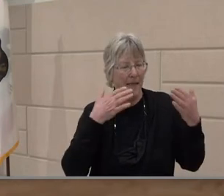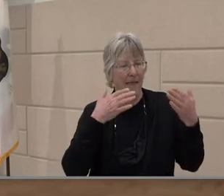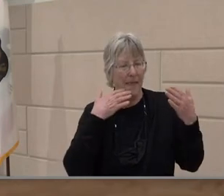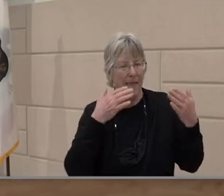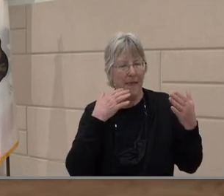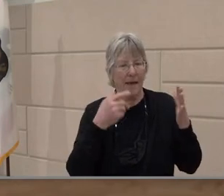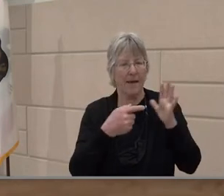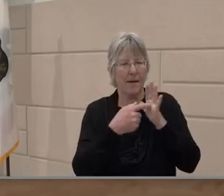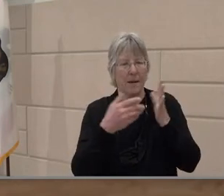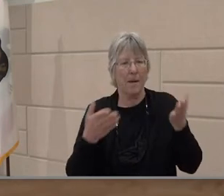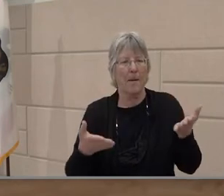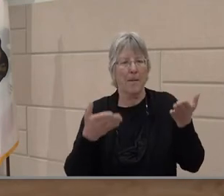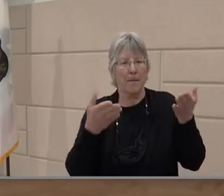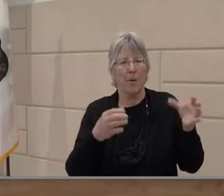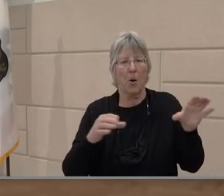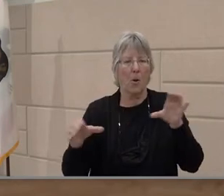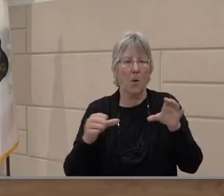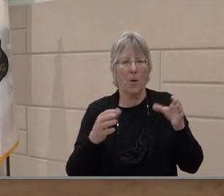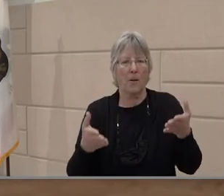សូមអរគុណ